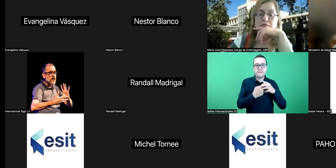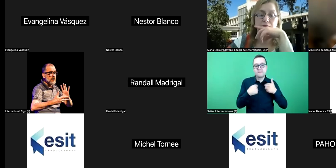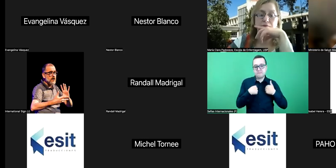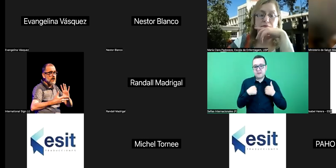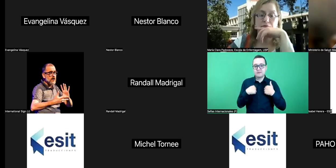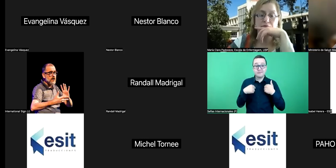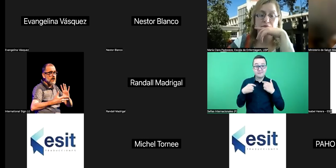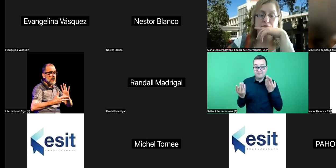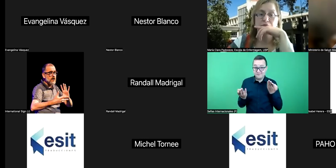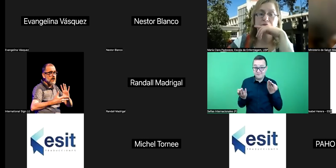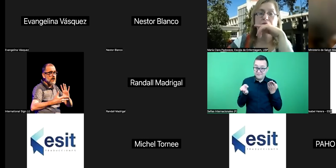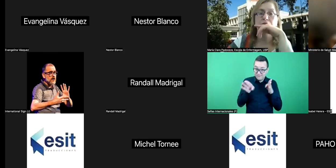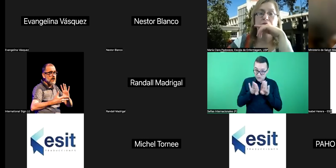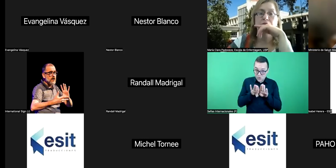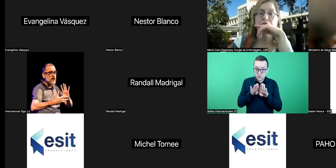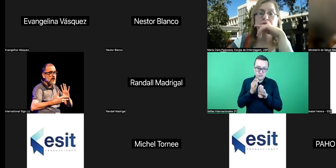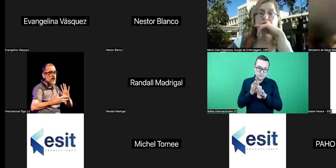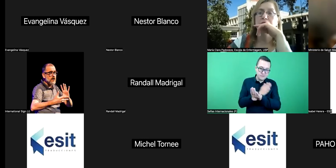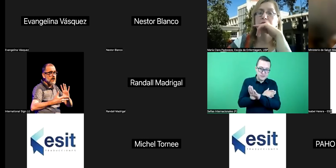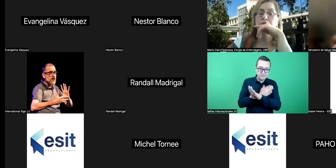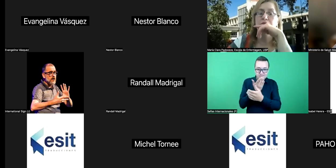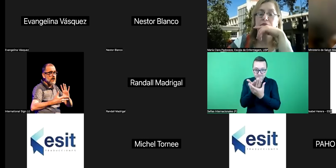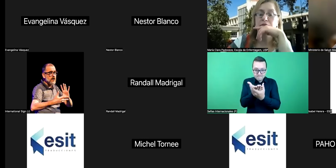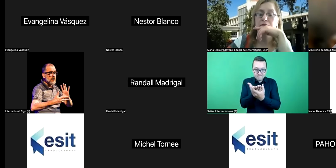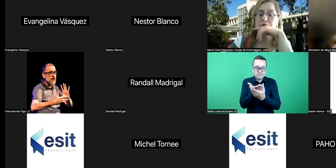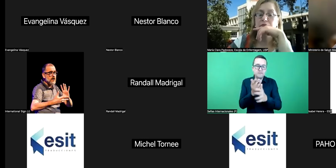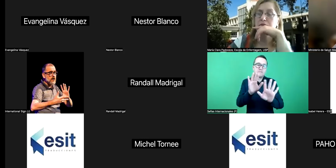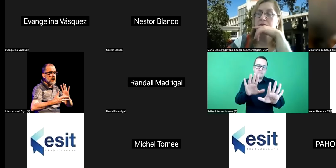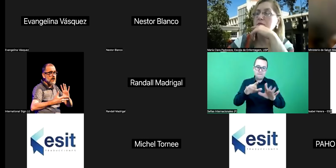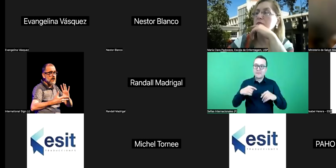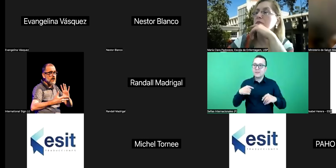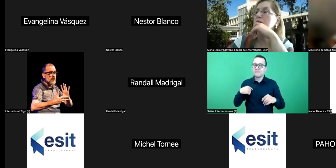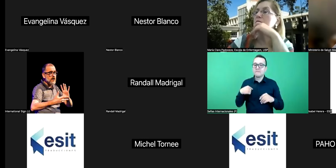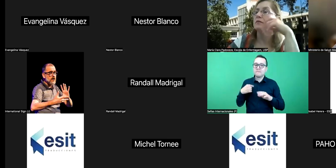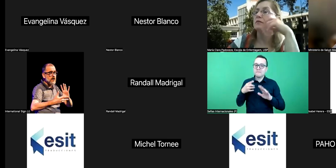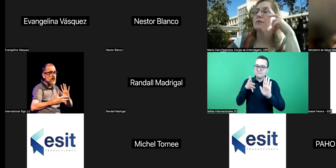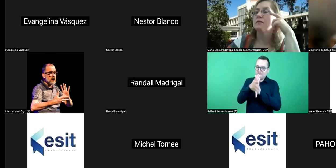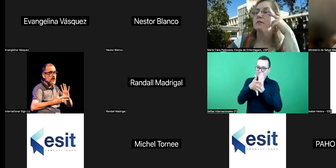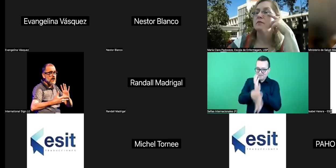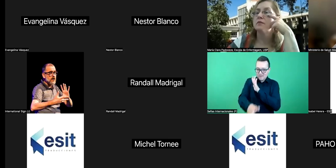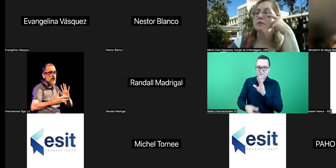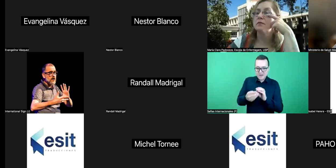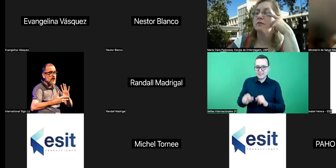je vais vous proposer, je voudrais partager un témoignage